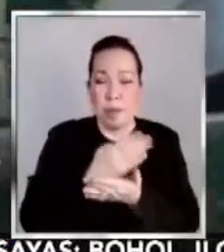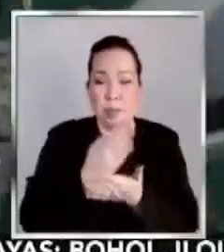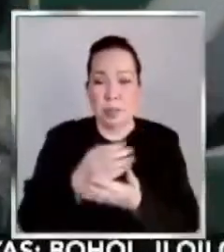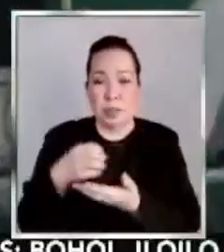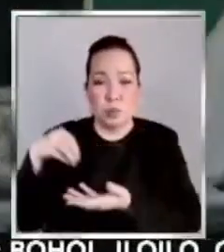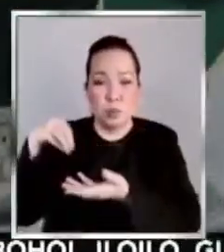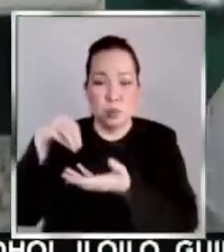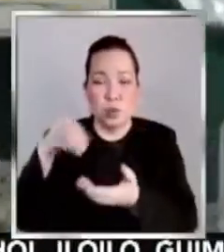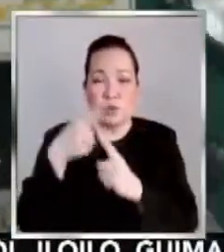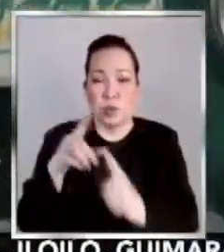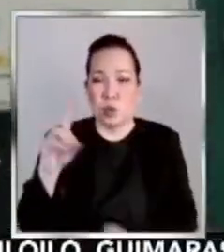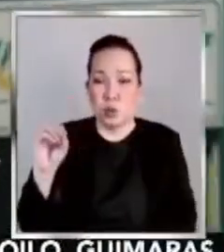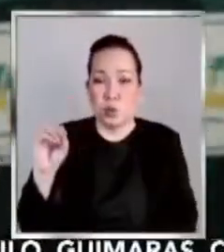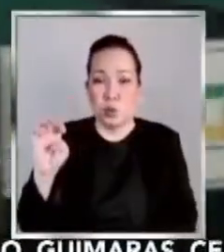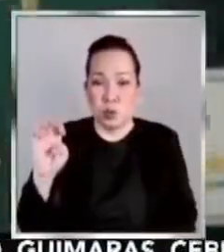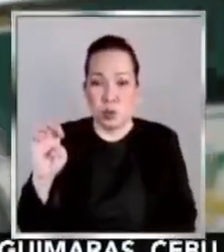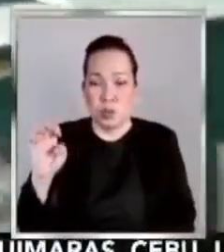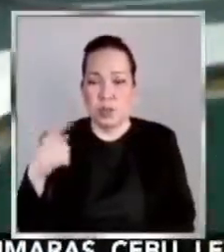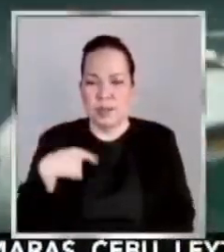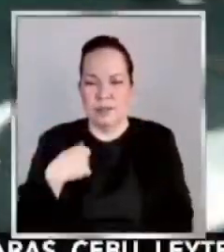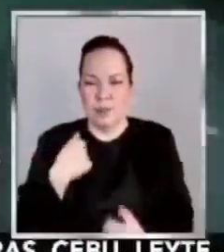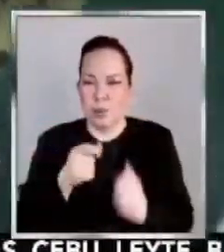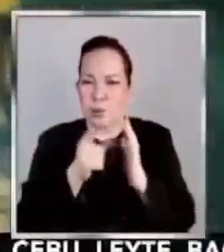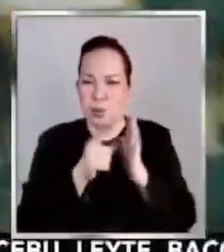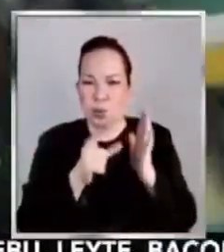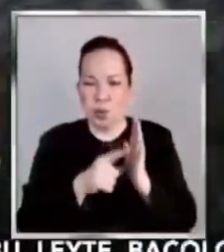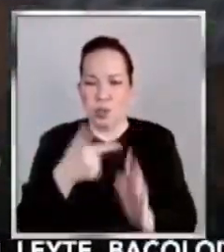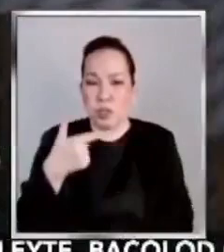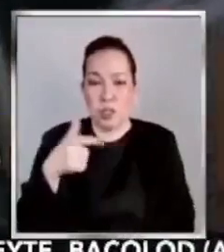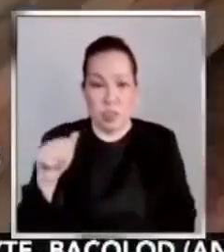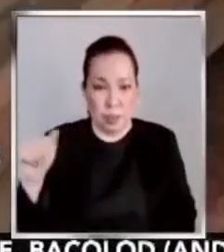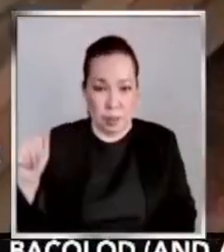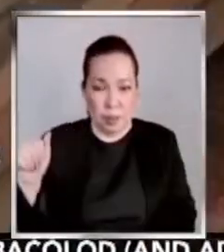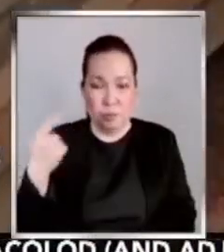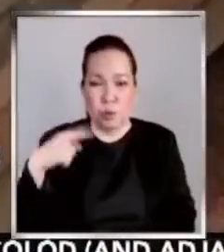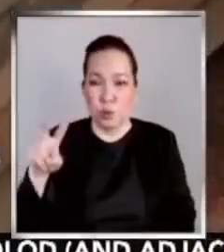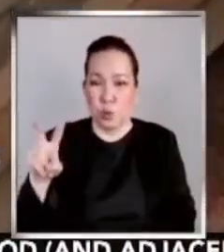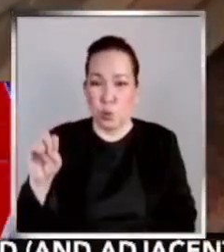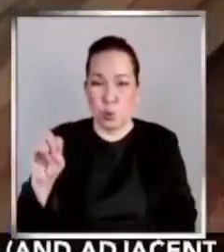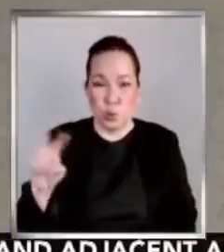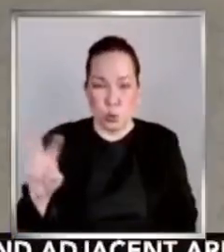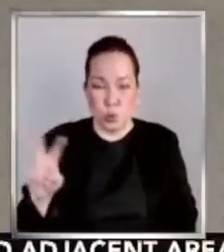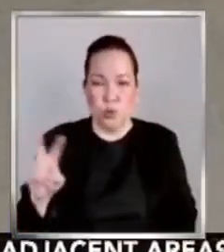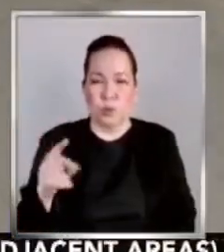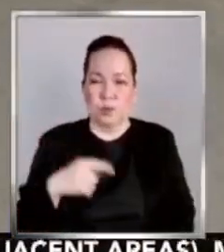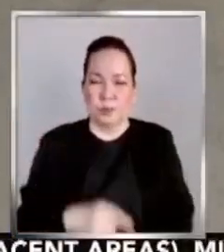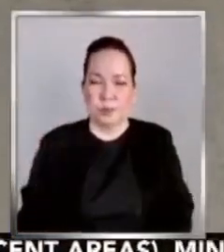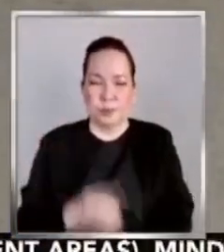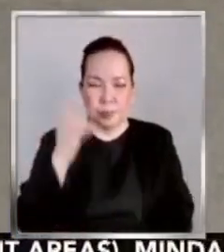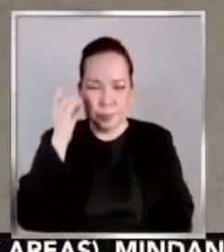na nakabatas sa ilalim ng General Appropriations Act of 2022. Dano Tingkungko, Nakatutok, 24 Horas.